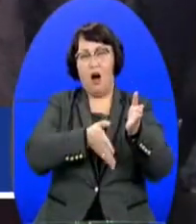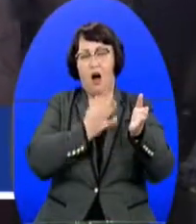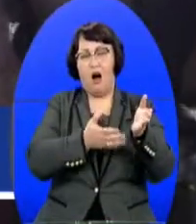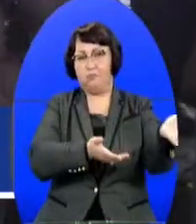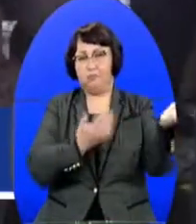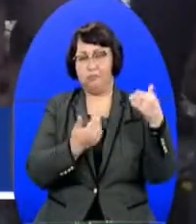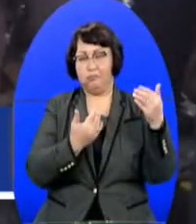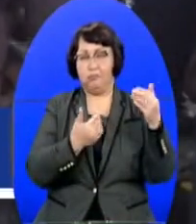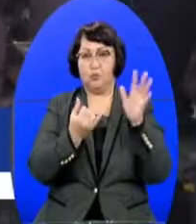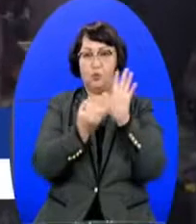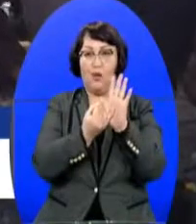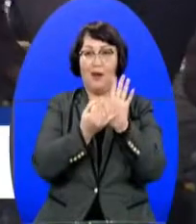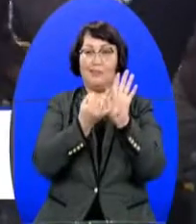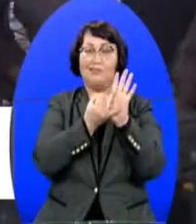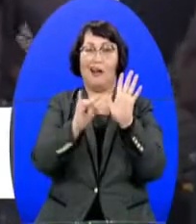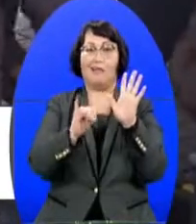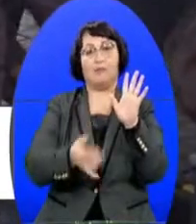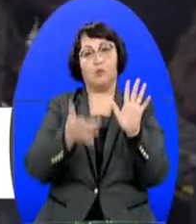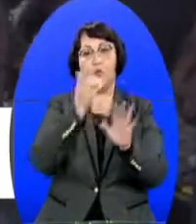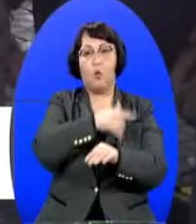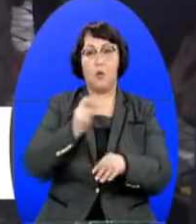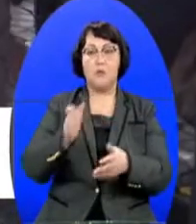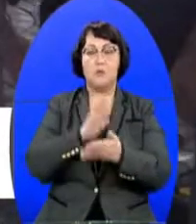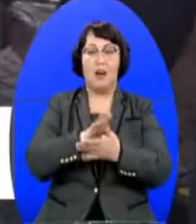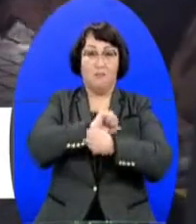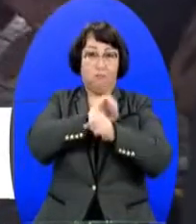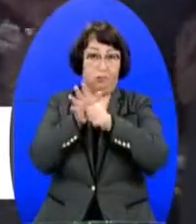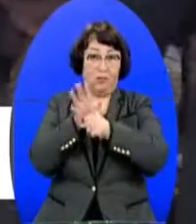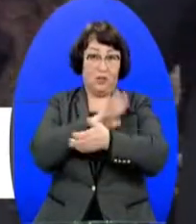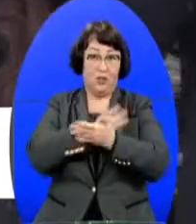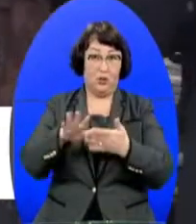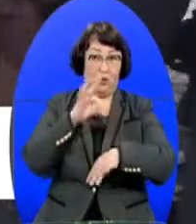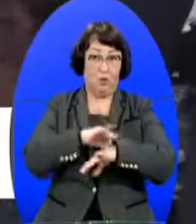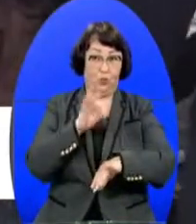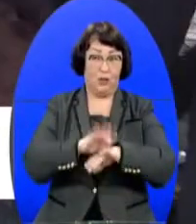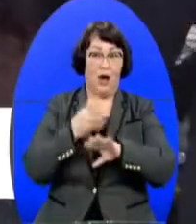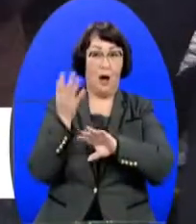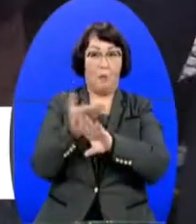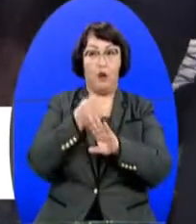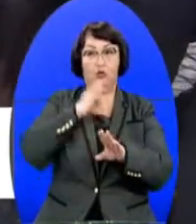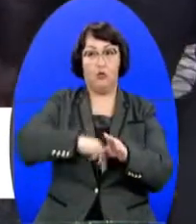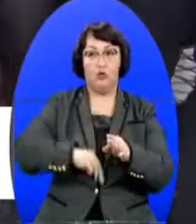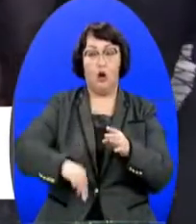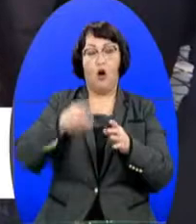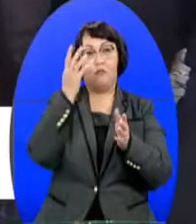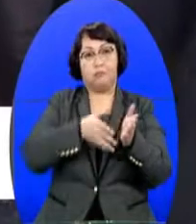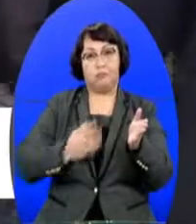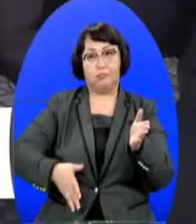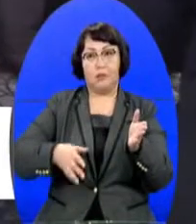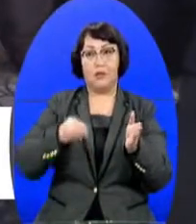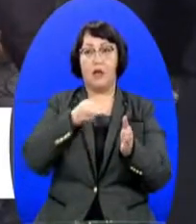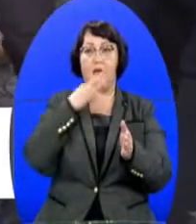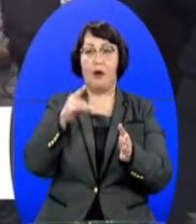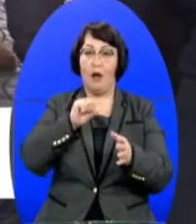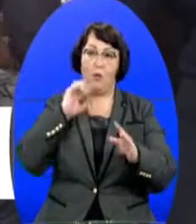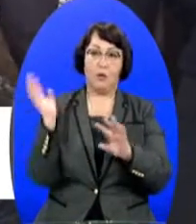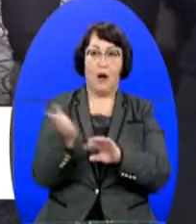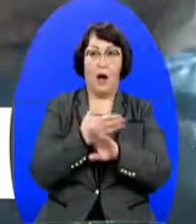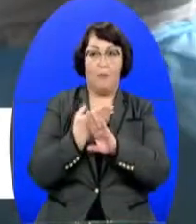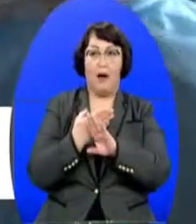их сурвалжууд хэлж байгаа маа. Шин төрлийн коронавирусын халдвараас сэргийлэхийн тулд за төмөр замын тээвэр аюулгүй байдлыг хэрхэн сахиж байна